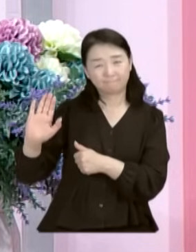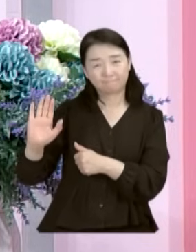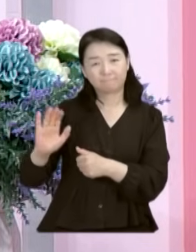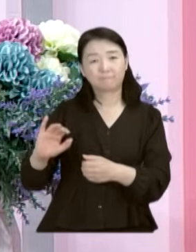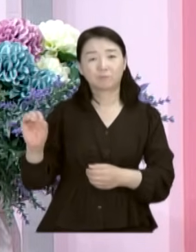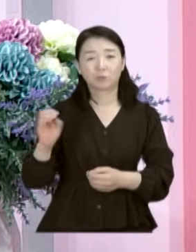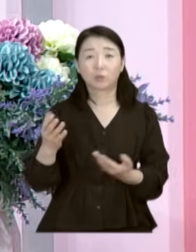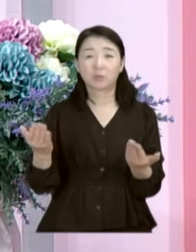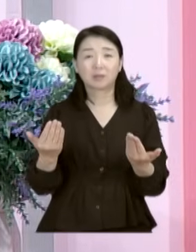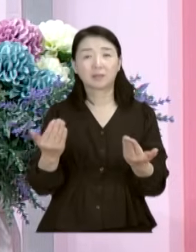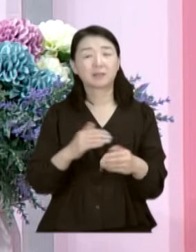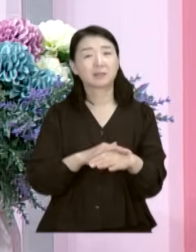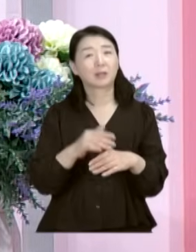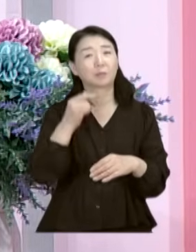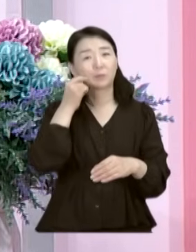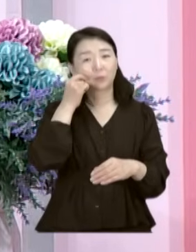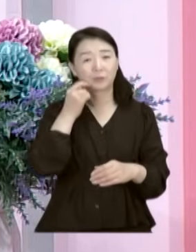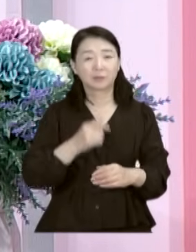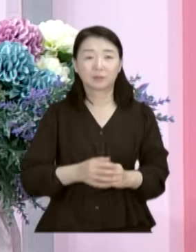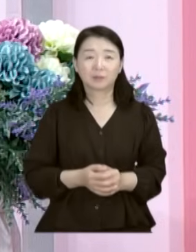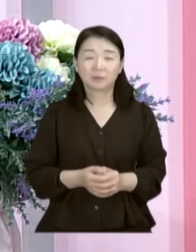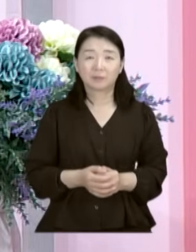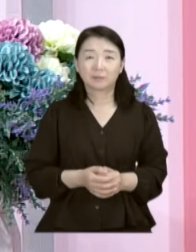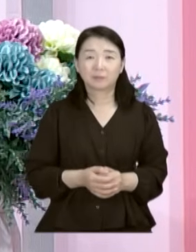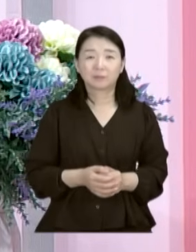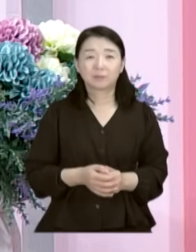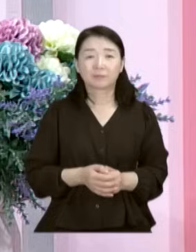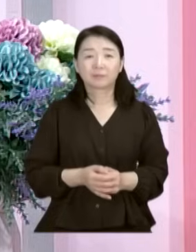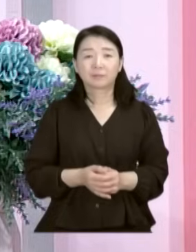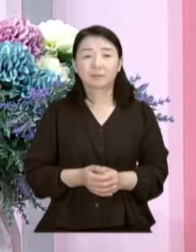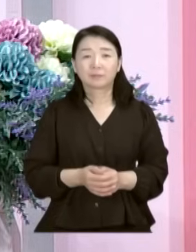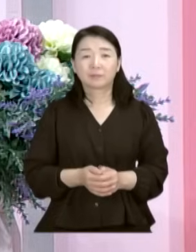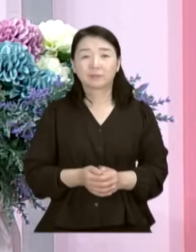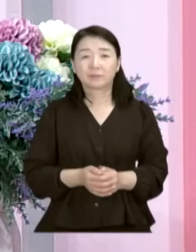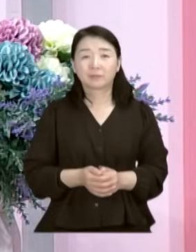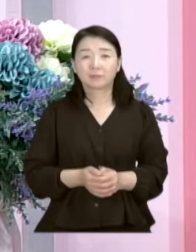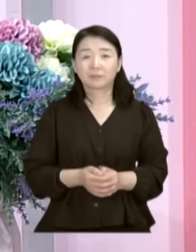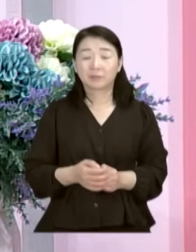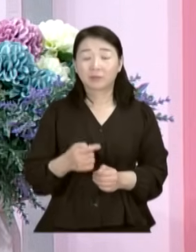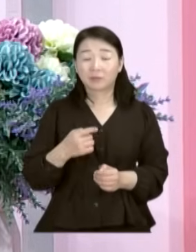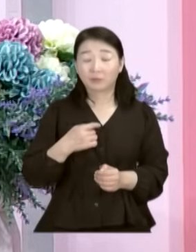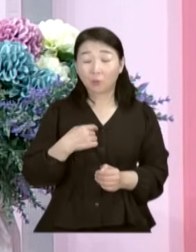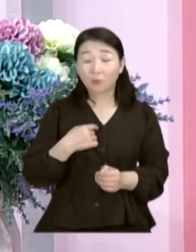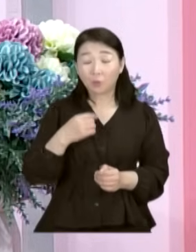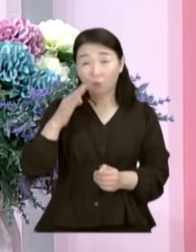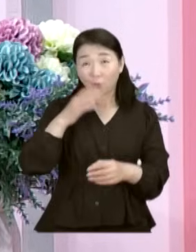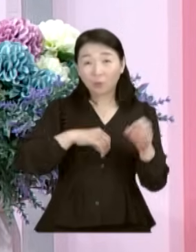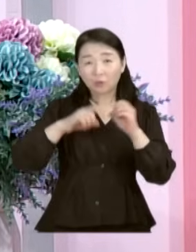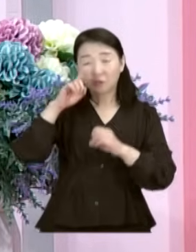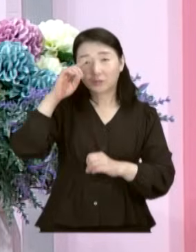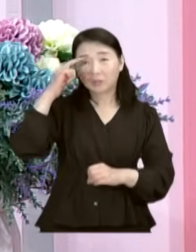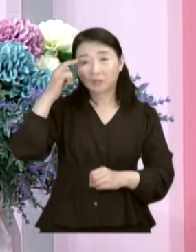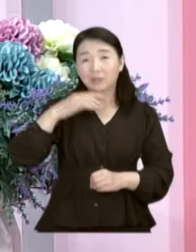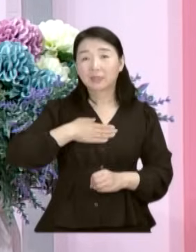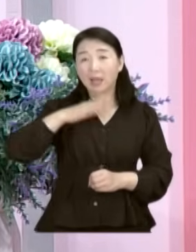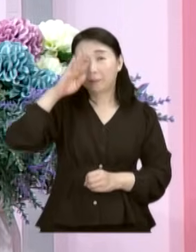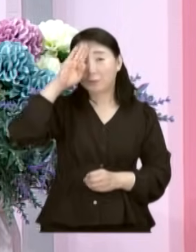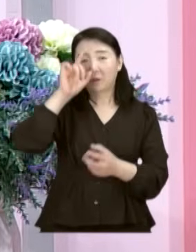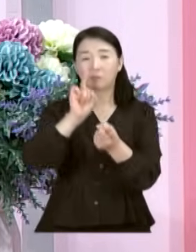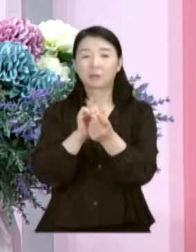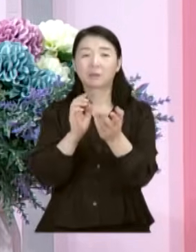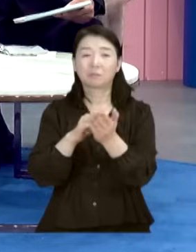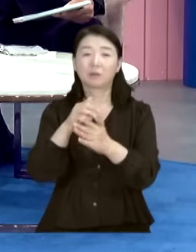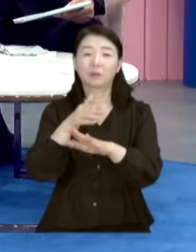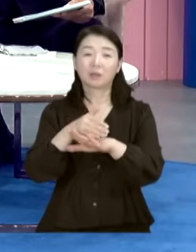안 했을 거고 사역도 잘 못했을 거예요 그 충격이 너무 커서 근데 저한테 뇌중력이 있는게 그게